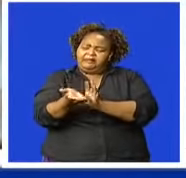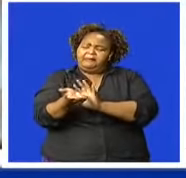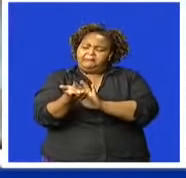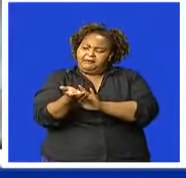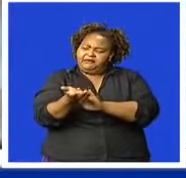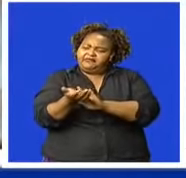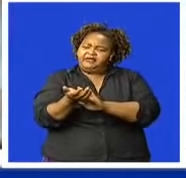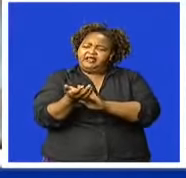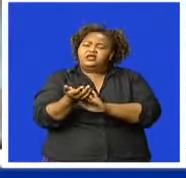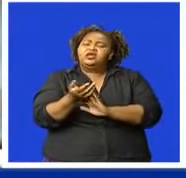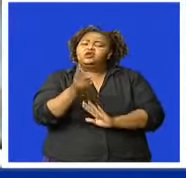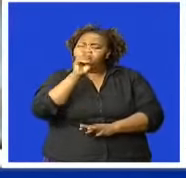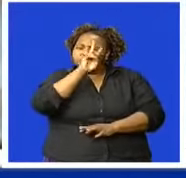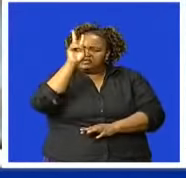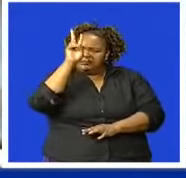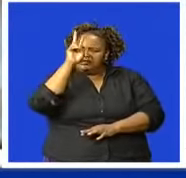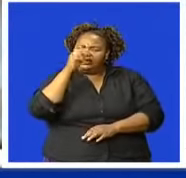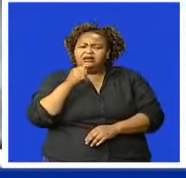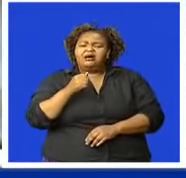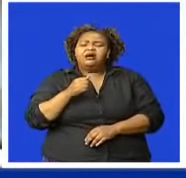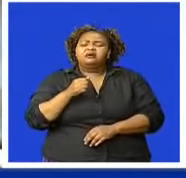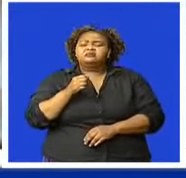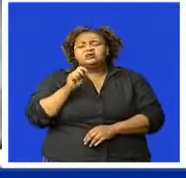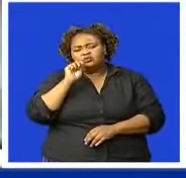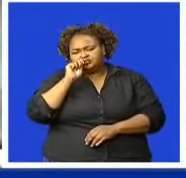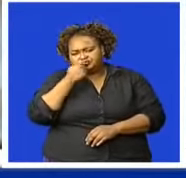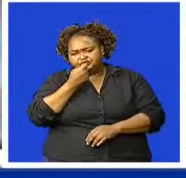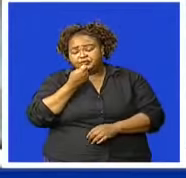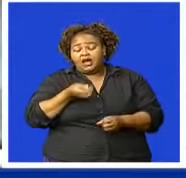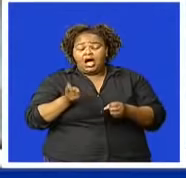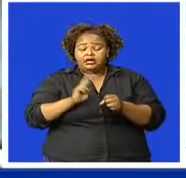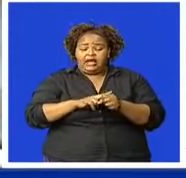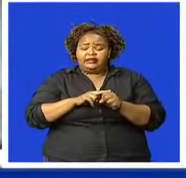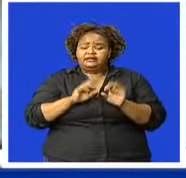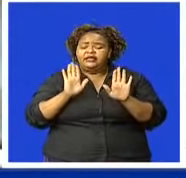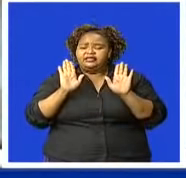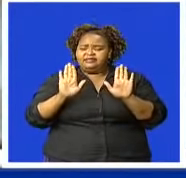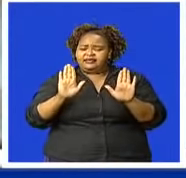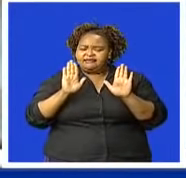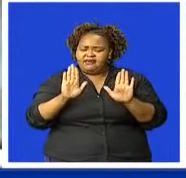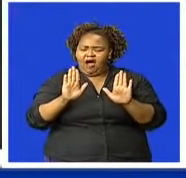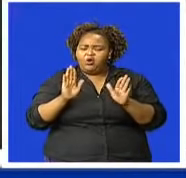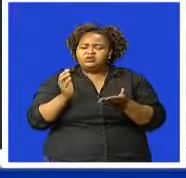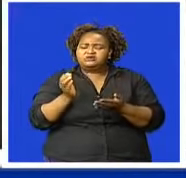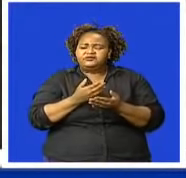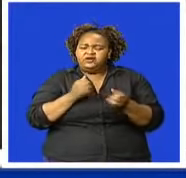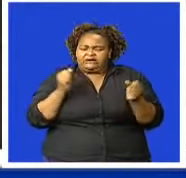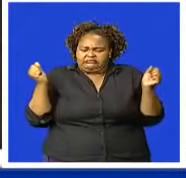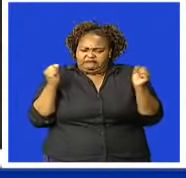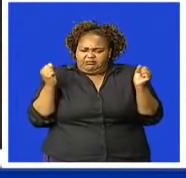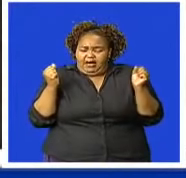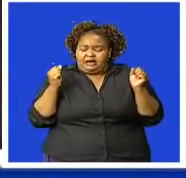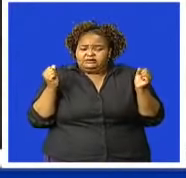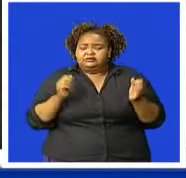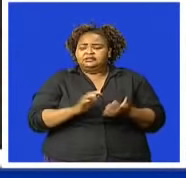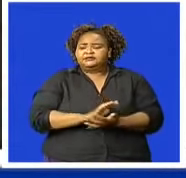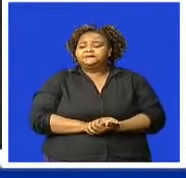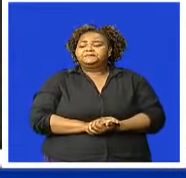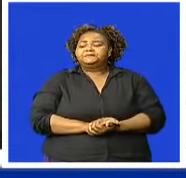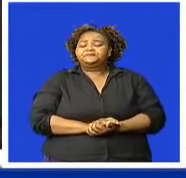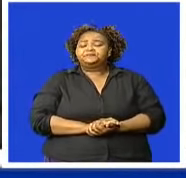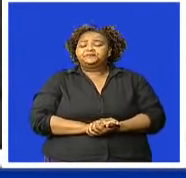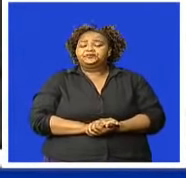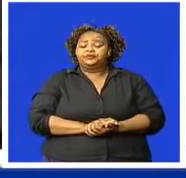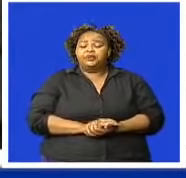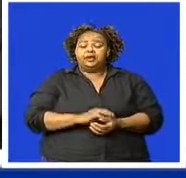yini ngikhanze ukuthi vele uthulile ngiyedinyaweni ngifike ngibambe dinyawo ngithi khanze dibanza. Make Thembi uthi